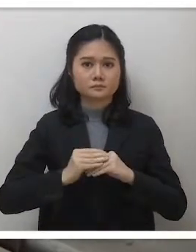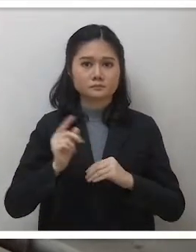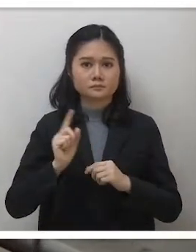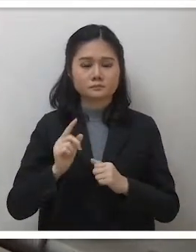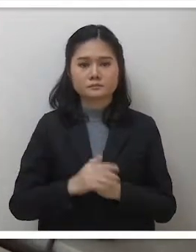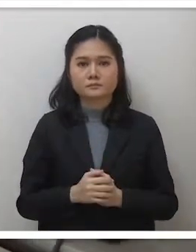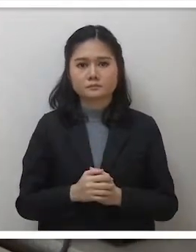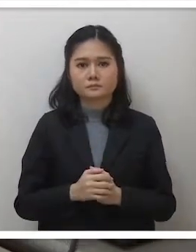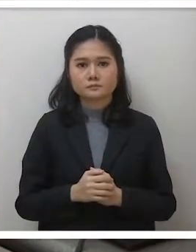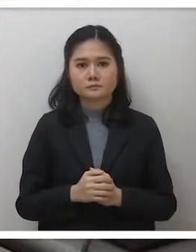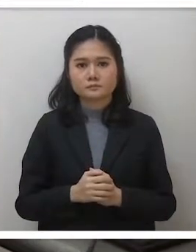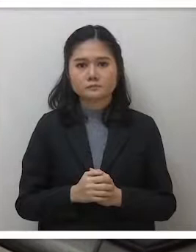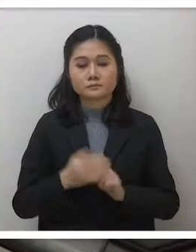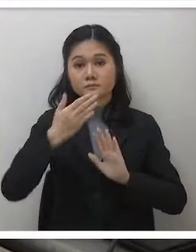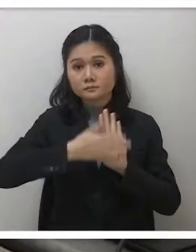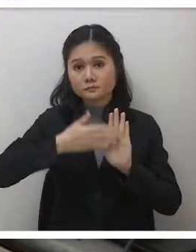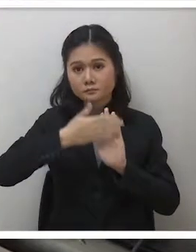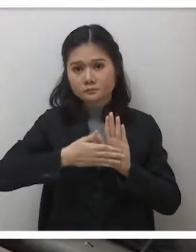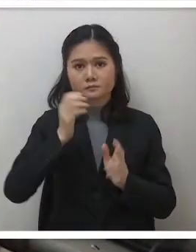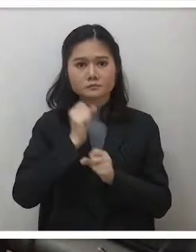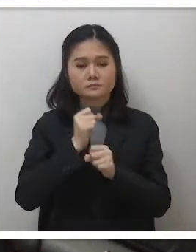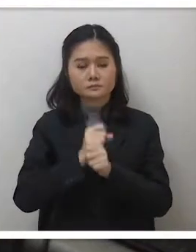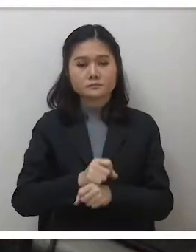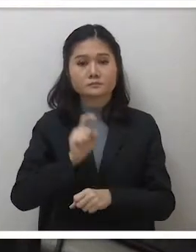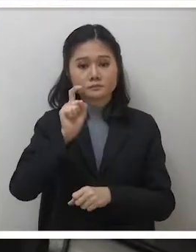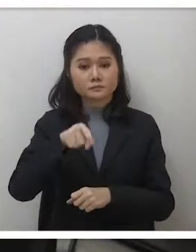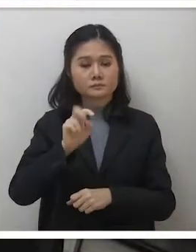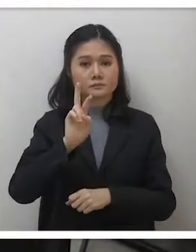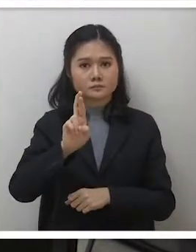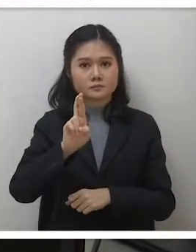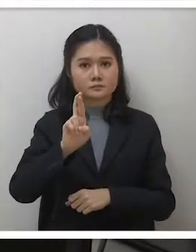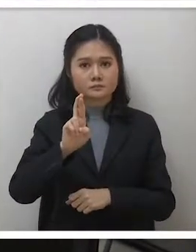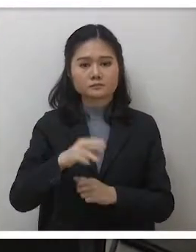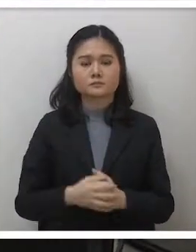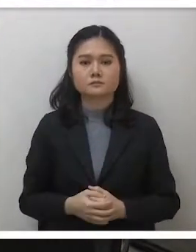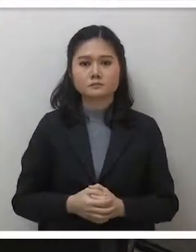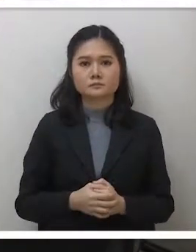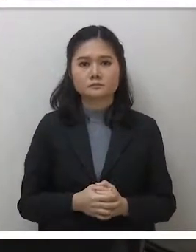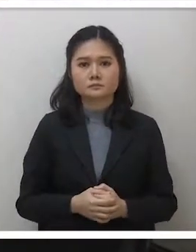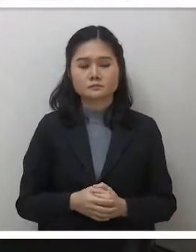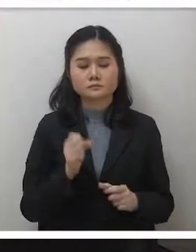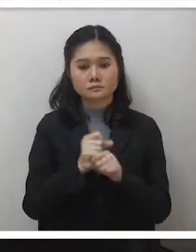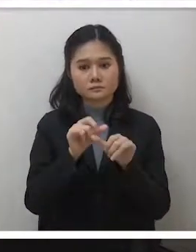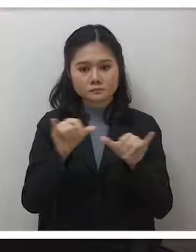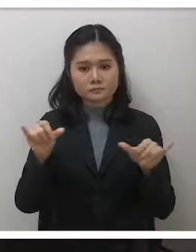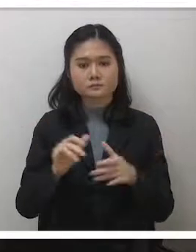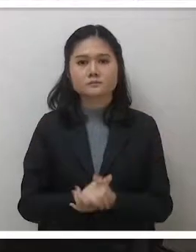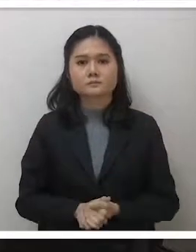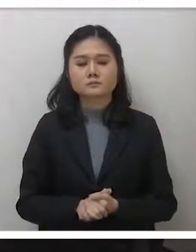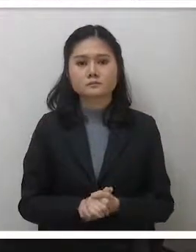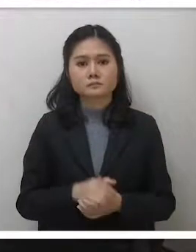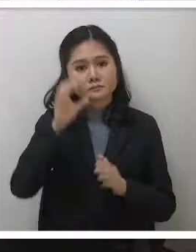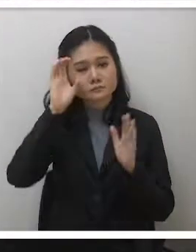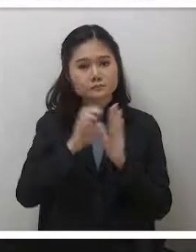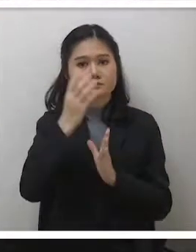ครับเพิ่มฉากของแบ็คกราวด์โดยการกด R เพิ่มไปยาวไปเลยครับภาพตัวละคร